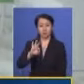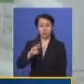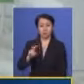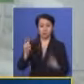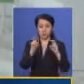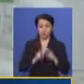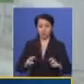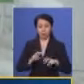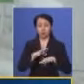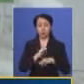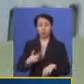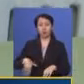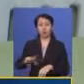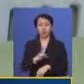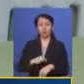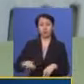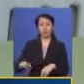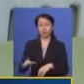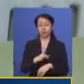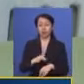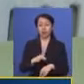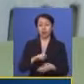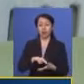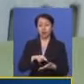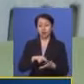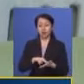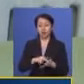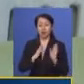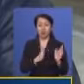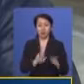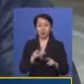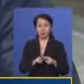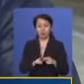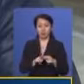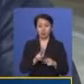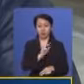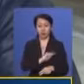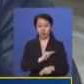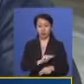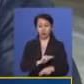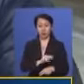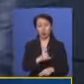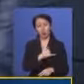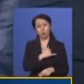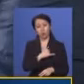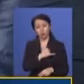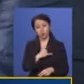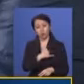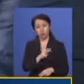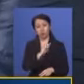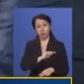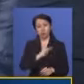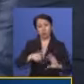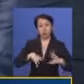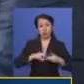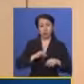Социологическое исследование проходило по всей республике. В его рамках оцениваются несколько критериев, как компетентность сотрудников, их вежливость, а также удовлетворенность граждан